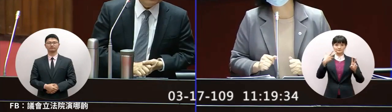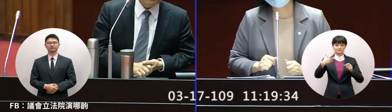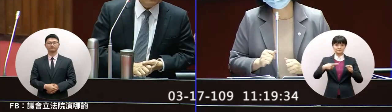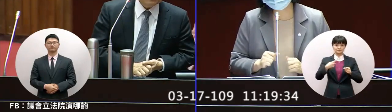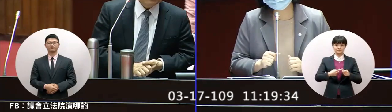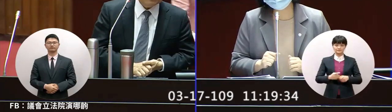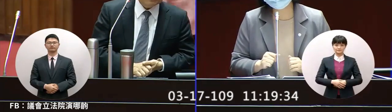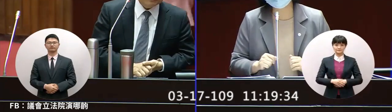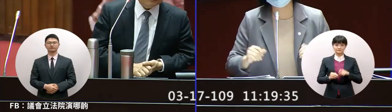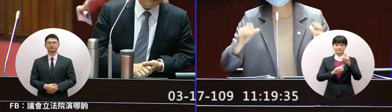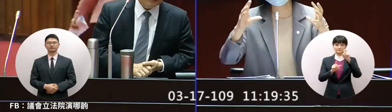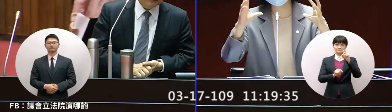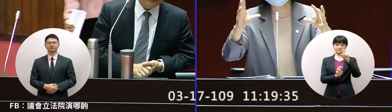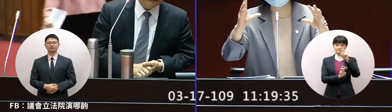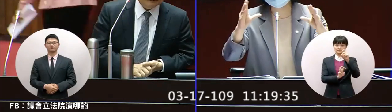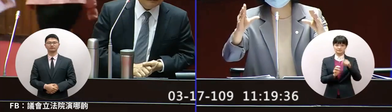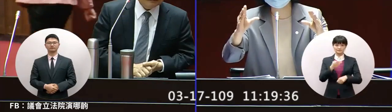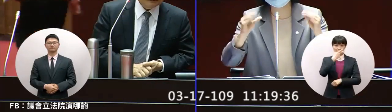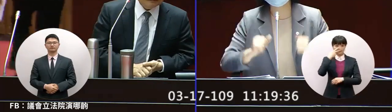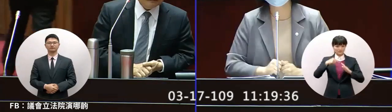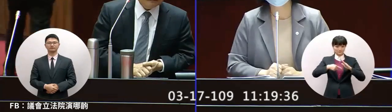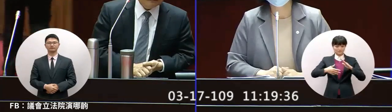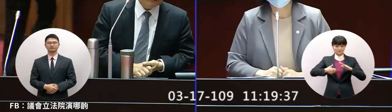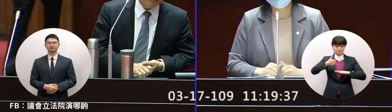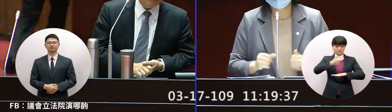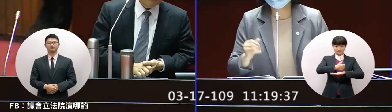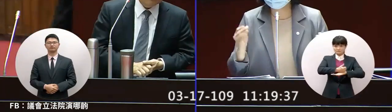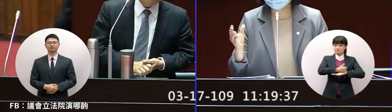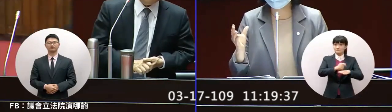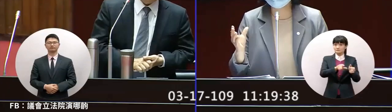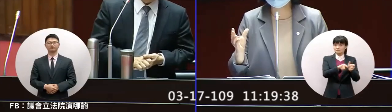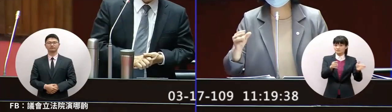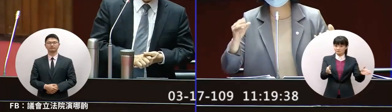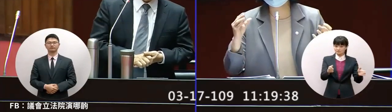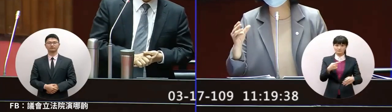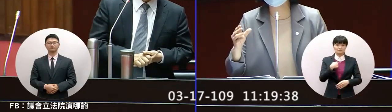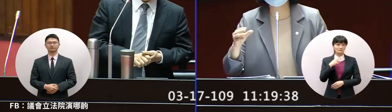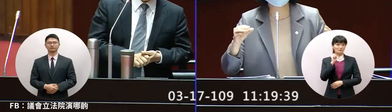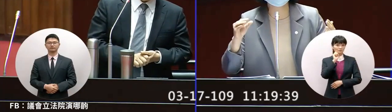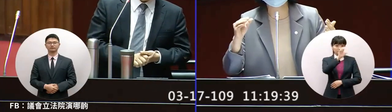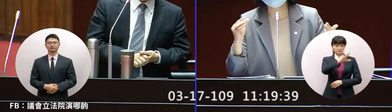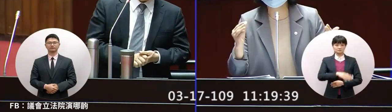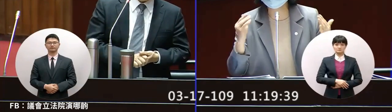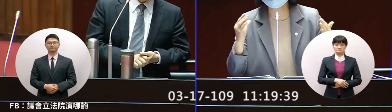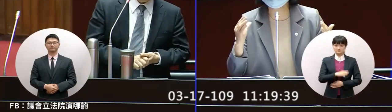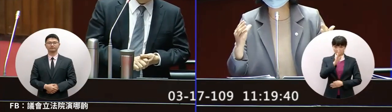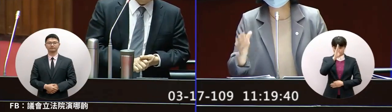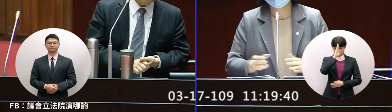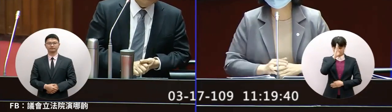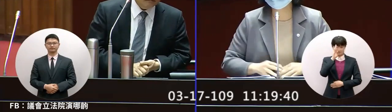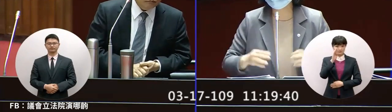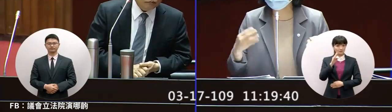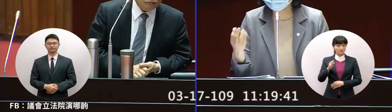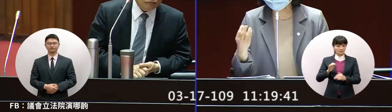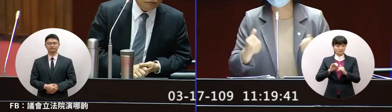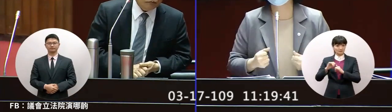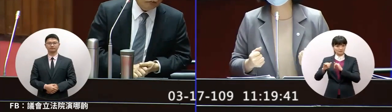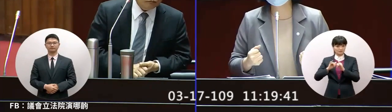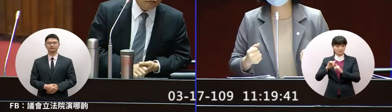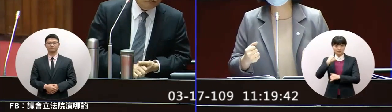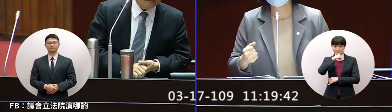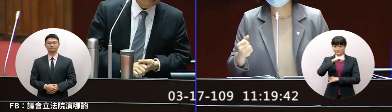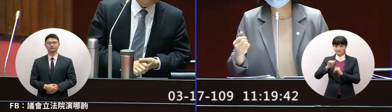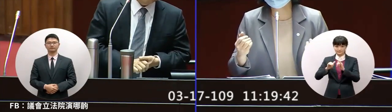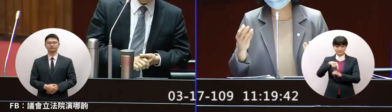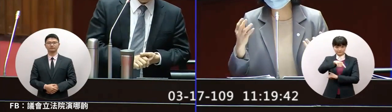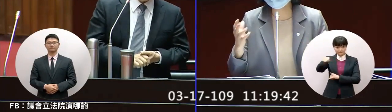2017年哈10月30号赖院长在的时候，我请求他说给台湾所有的用车人一个安全